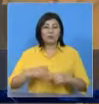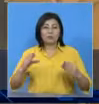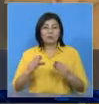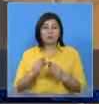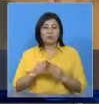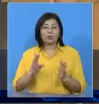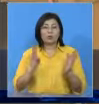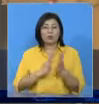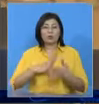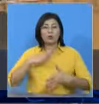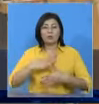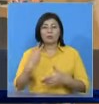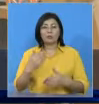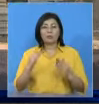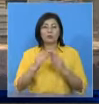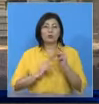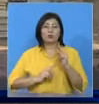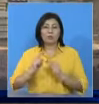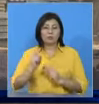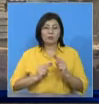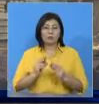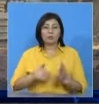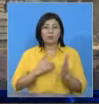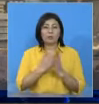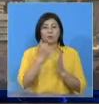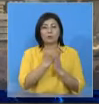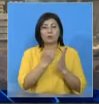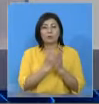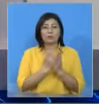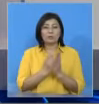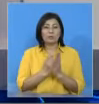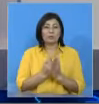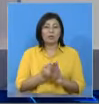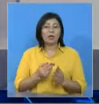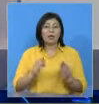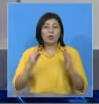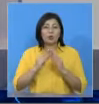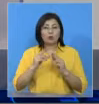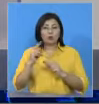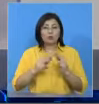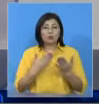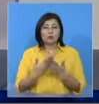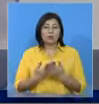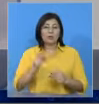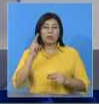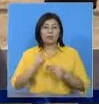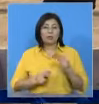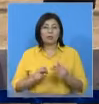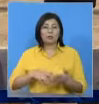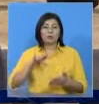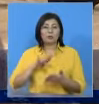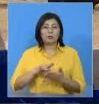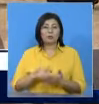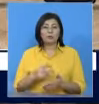алабында 9 қабатты екі үй салынып жатыр. Мемлекеттік бағдарлама аясында бой көтеріп жатқан үй құрылысы биыл аяқталуы тиіс.